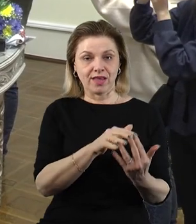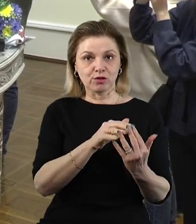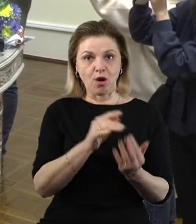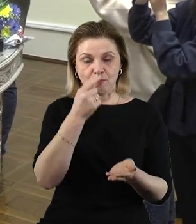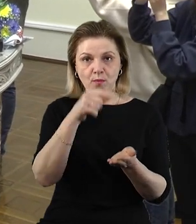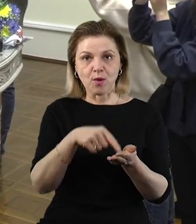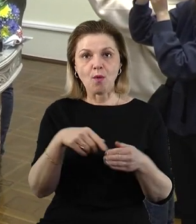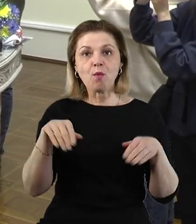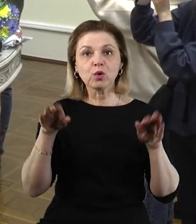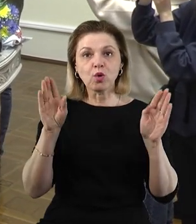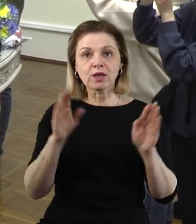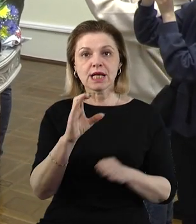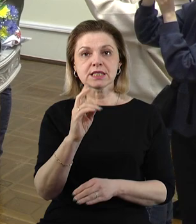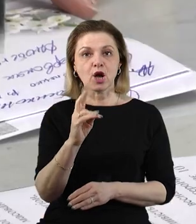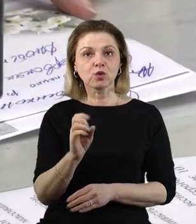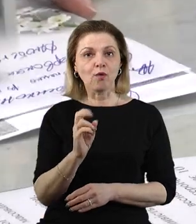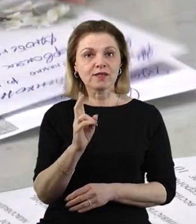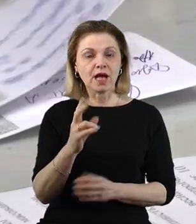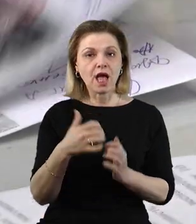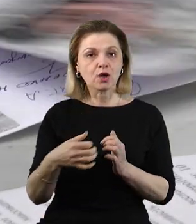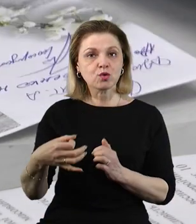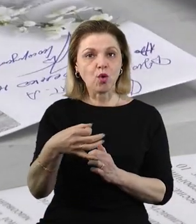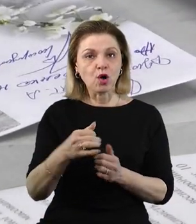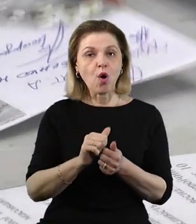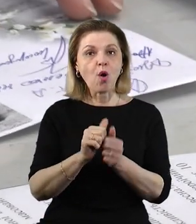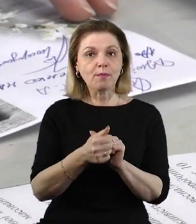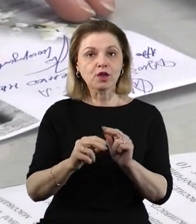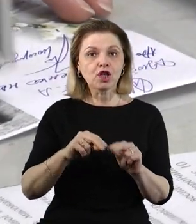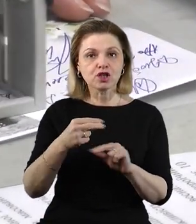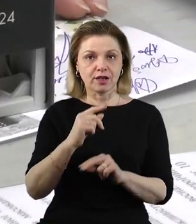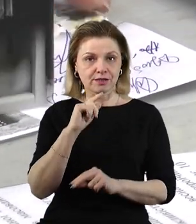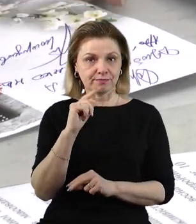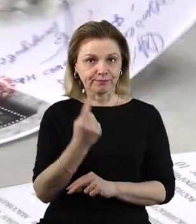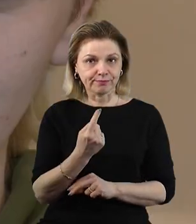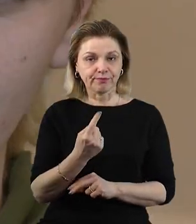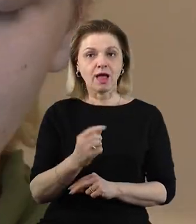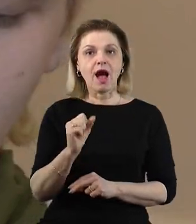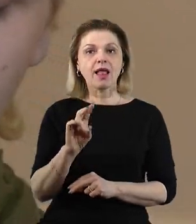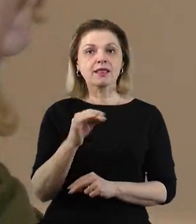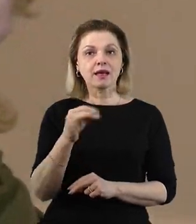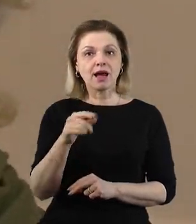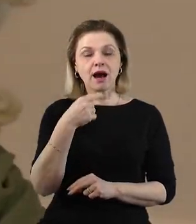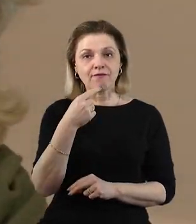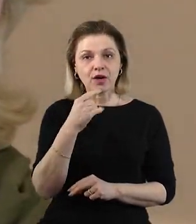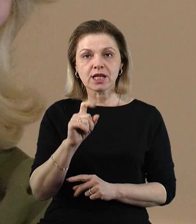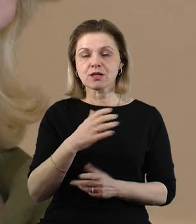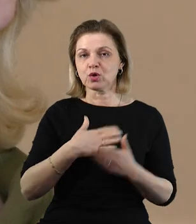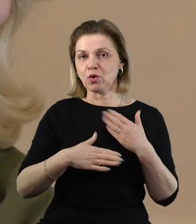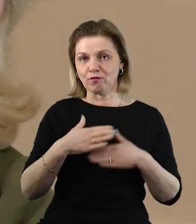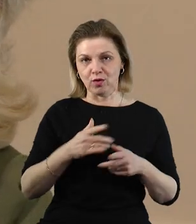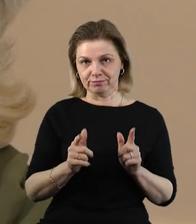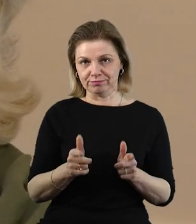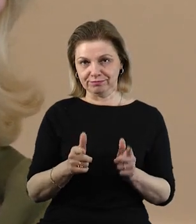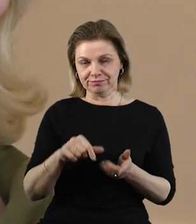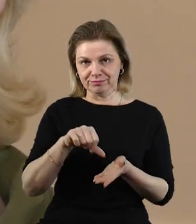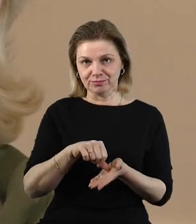потрапив у полон у місті Скадовськ на Херсонщині його обміняли через 366 днів Андрій каже із задоволенням погодився